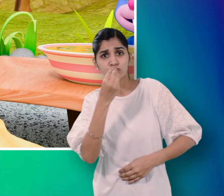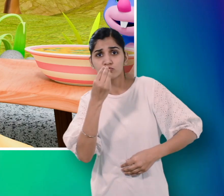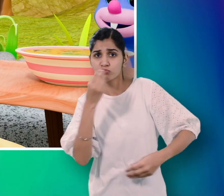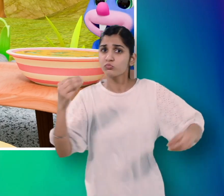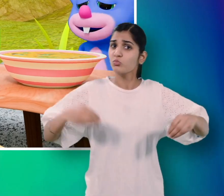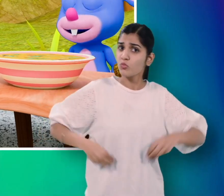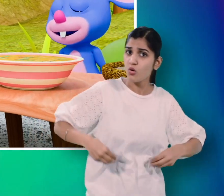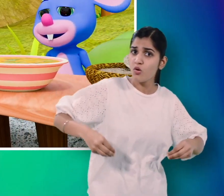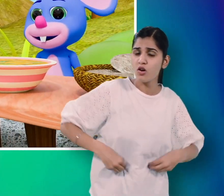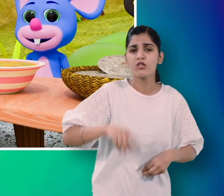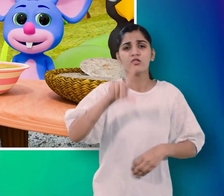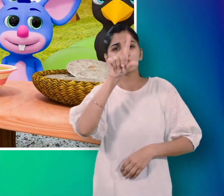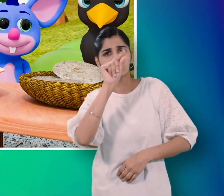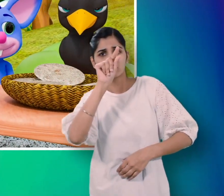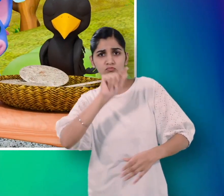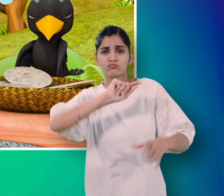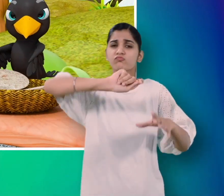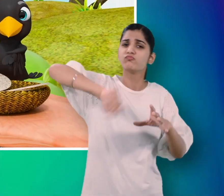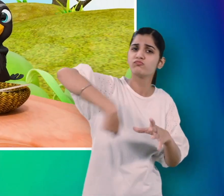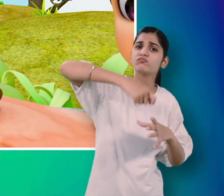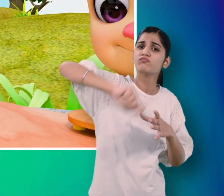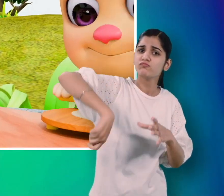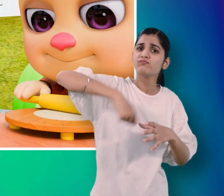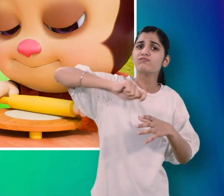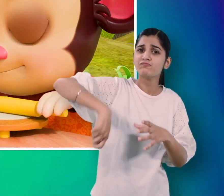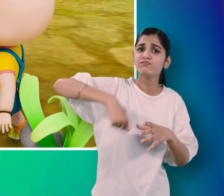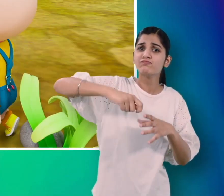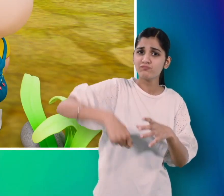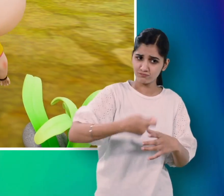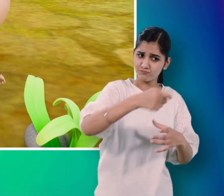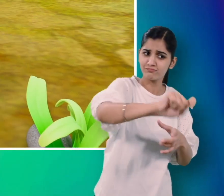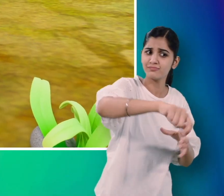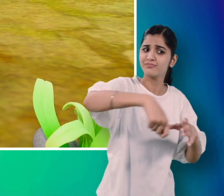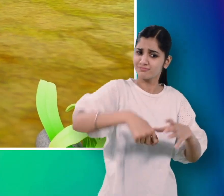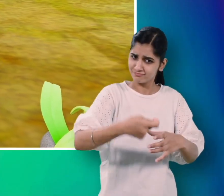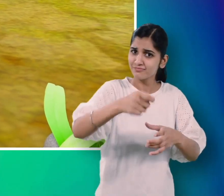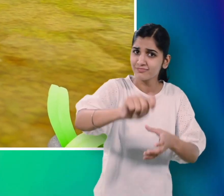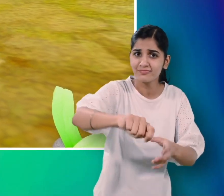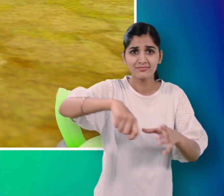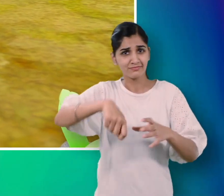भूख लगी तो छीडिया रानी मुंकी दाल पकाएगी